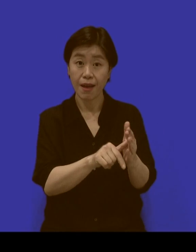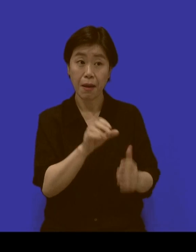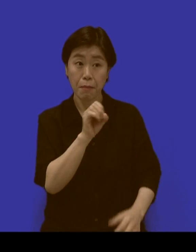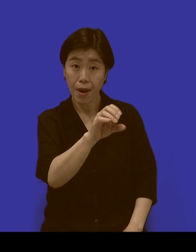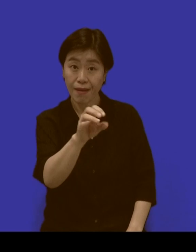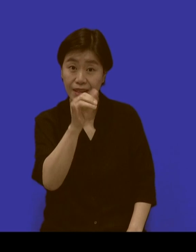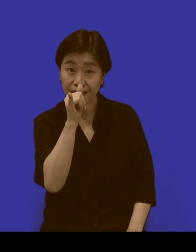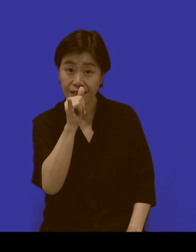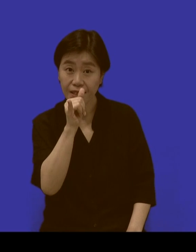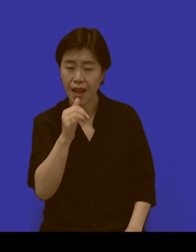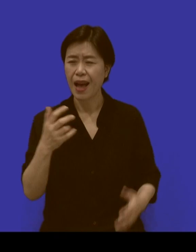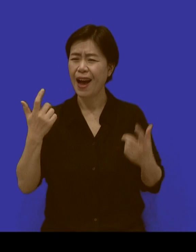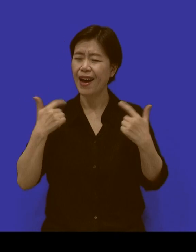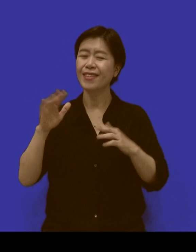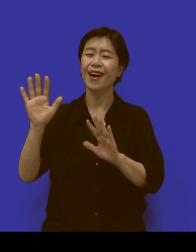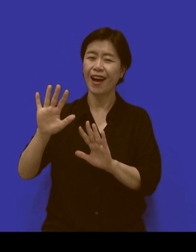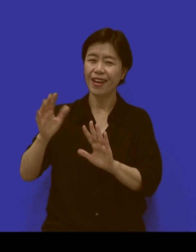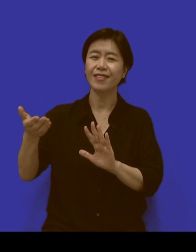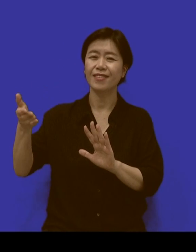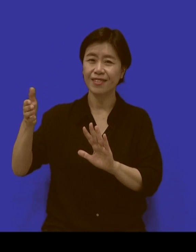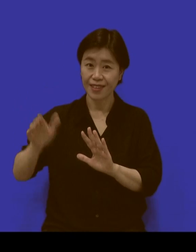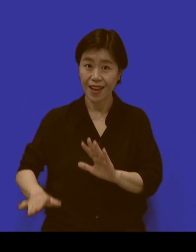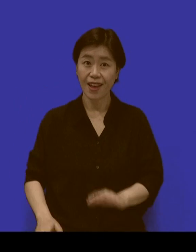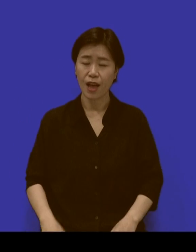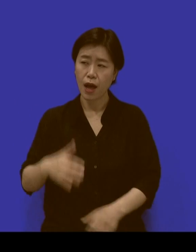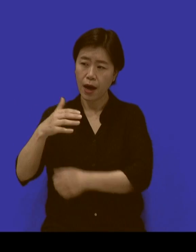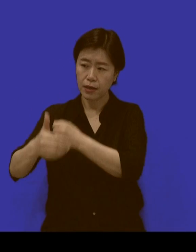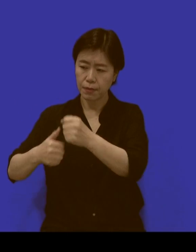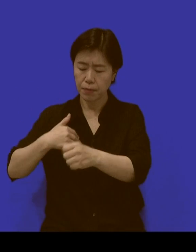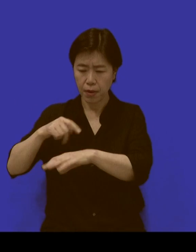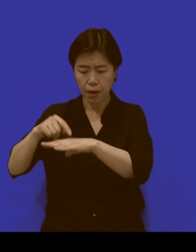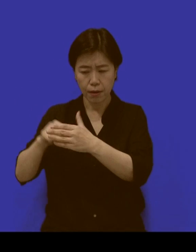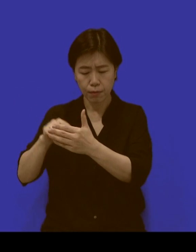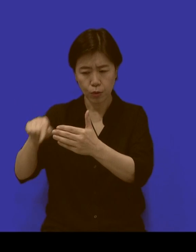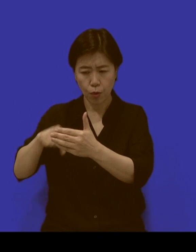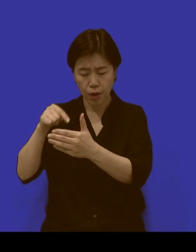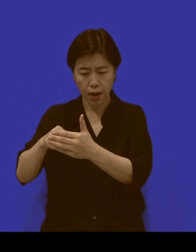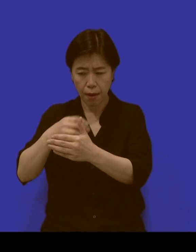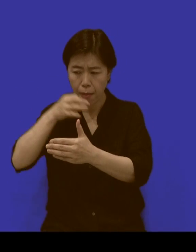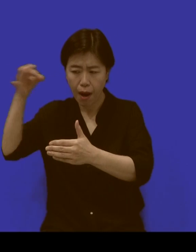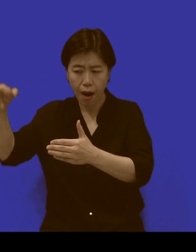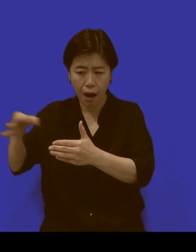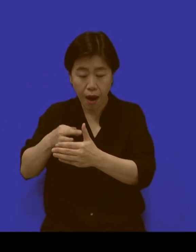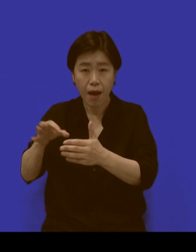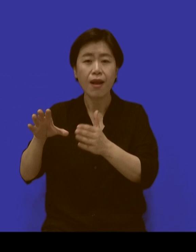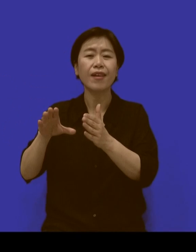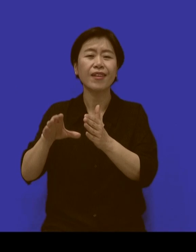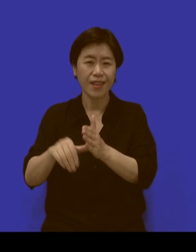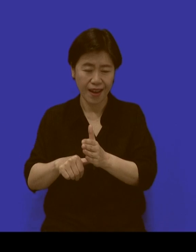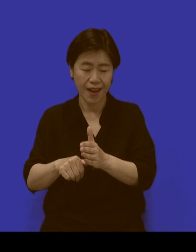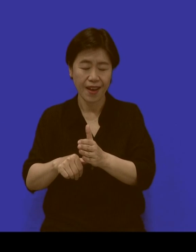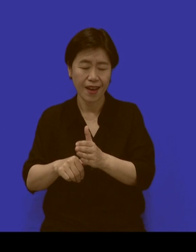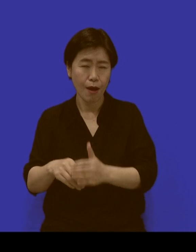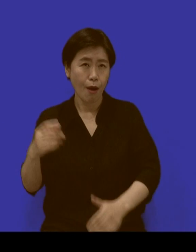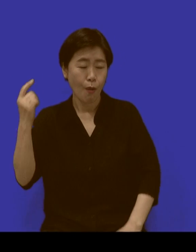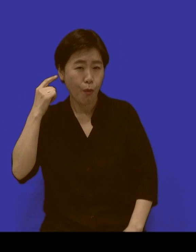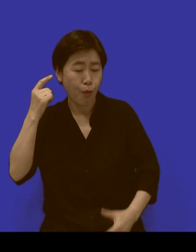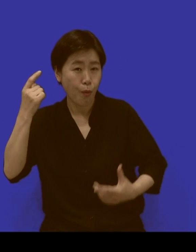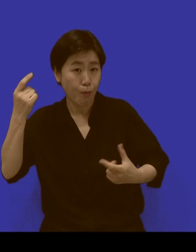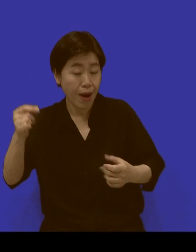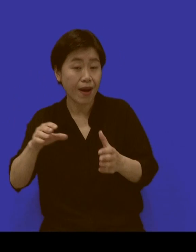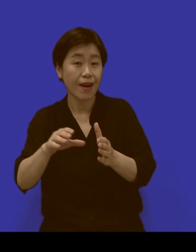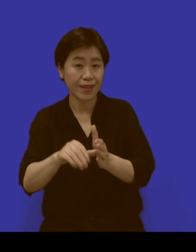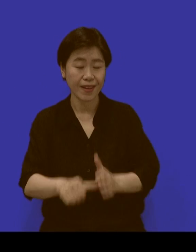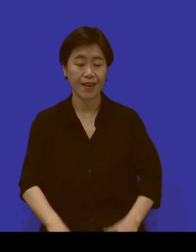뭐 항상 그렇지는 않고요. 네네네. 하나님께서 사인을 주실 때 이제 이렇게 너징이라고 하나님이 이렇게 좀 네가 기도해주면